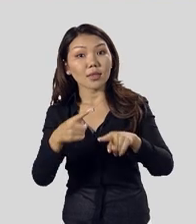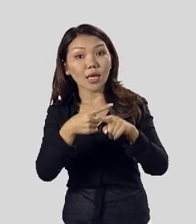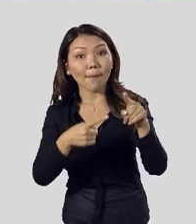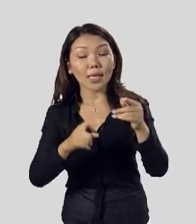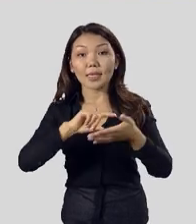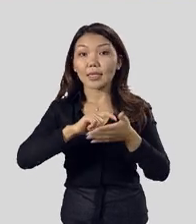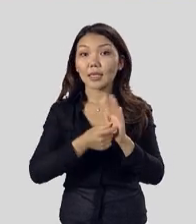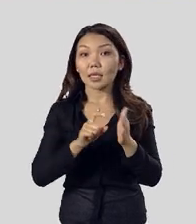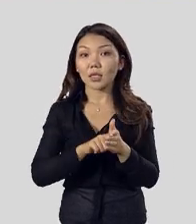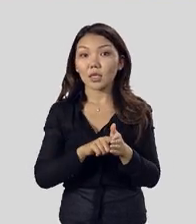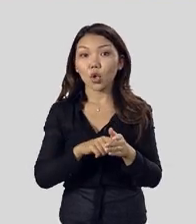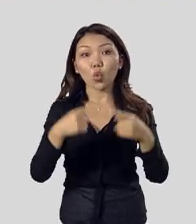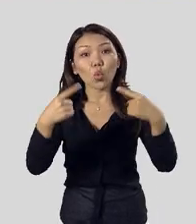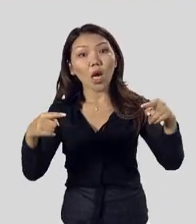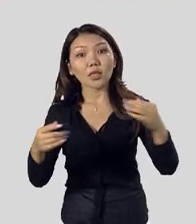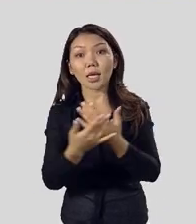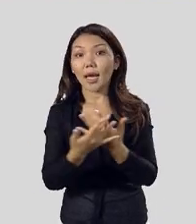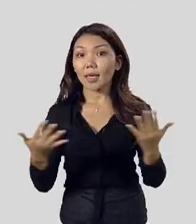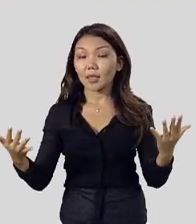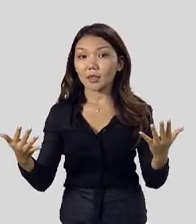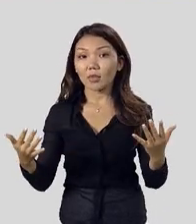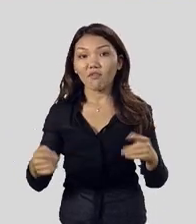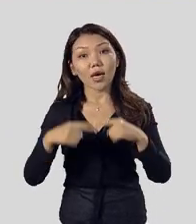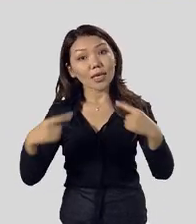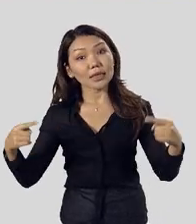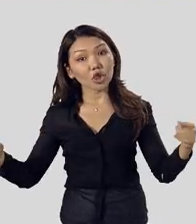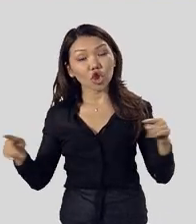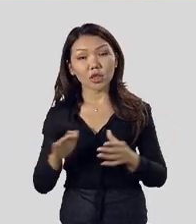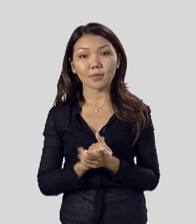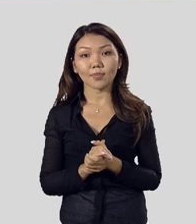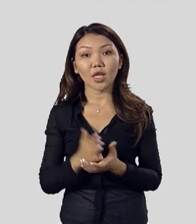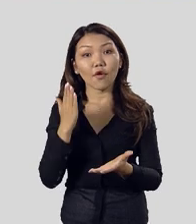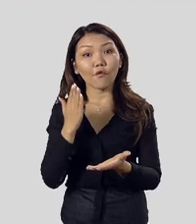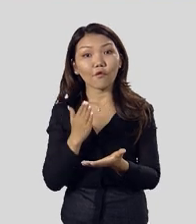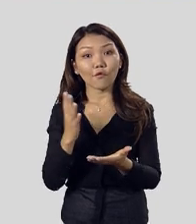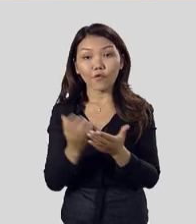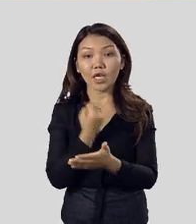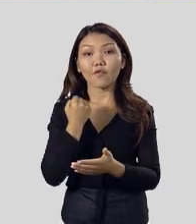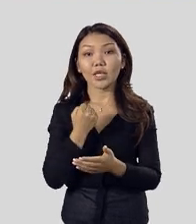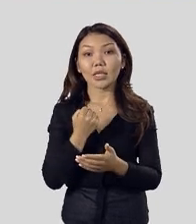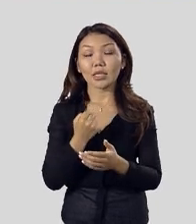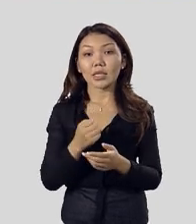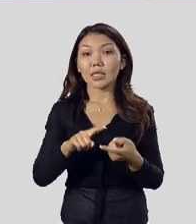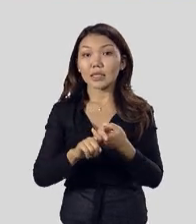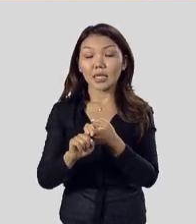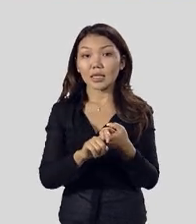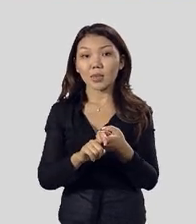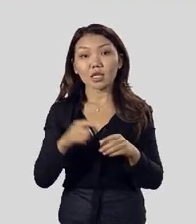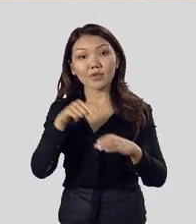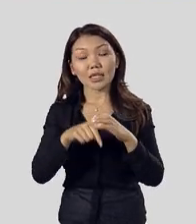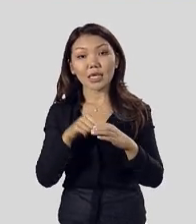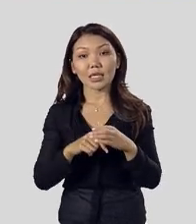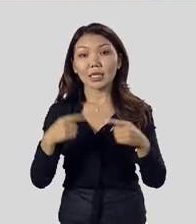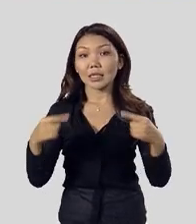клетки у разных организмов различные выявленные закономерности в строение клеток различных